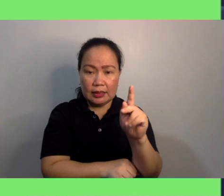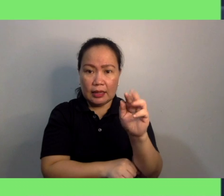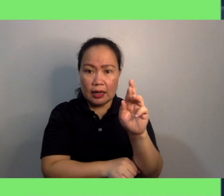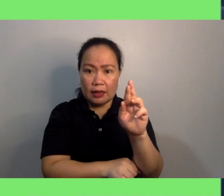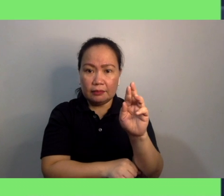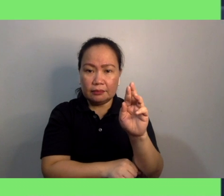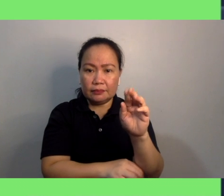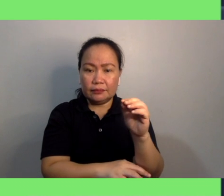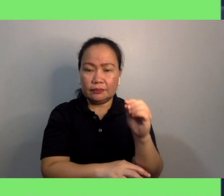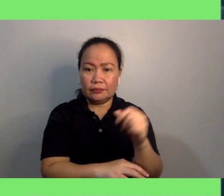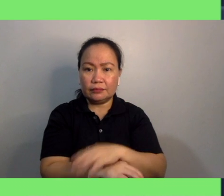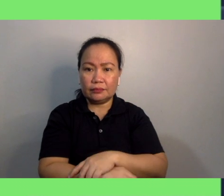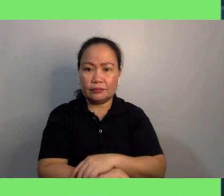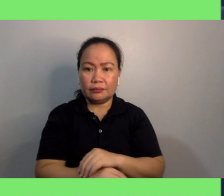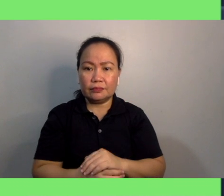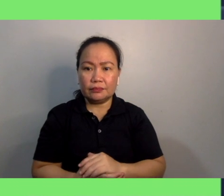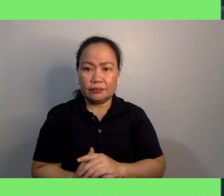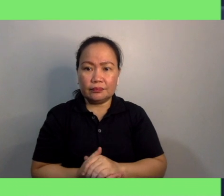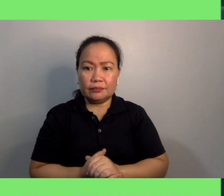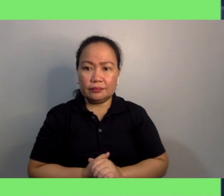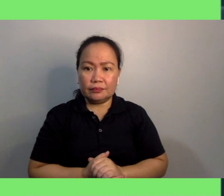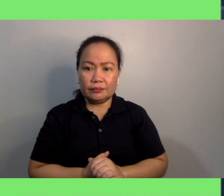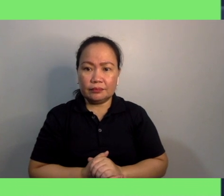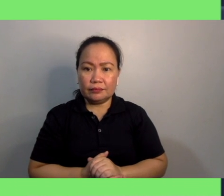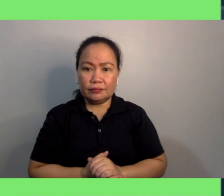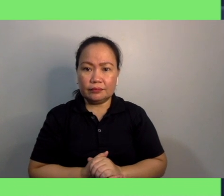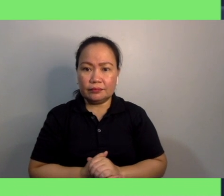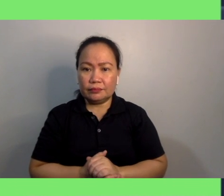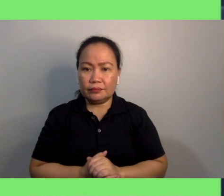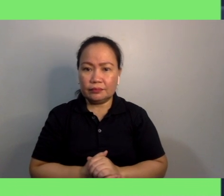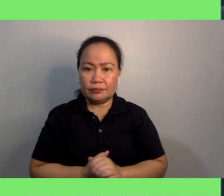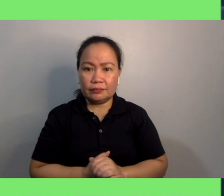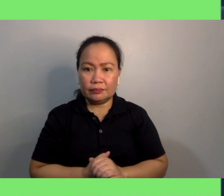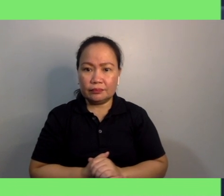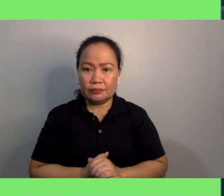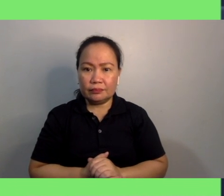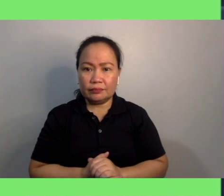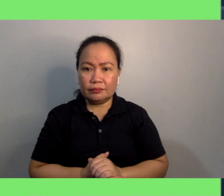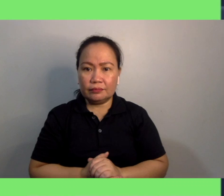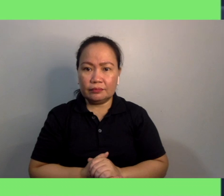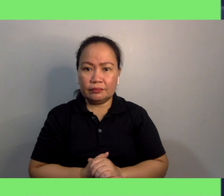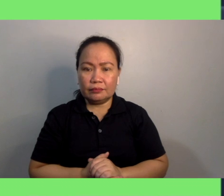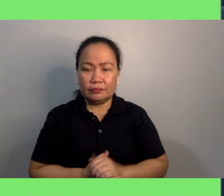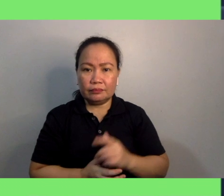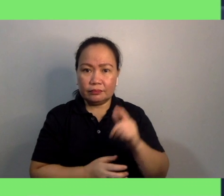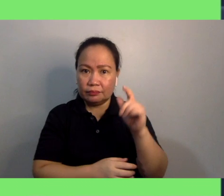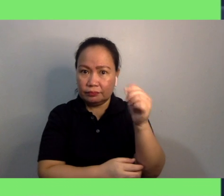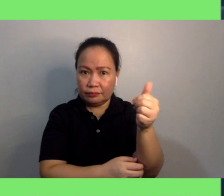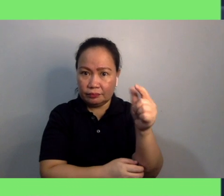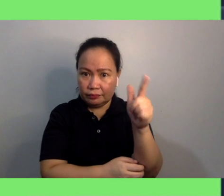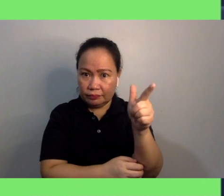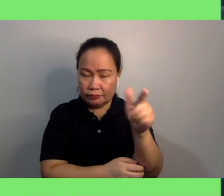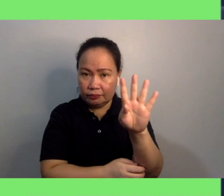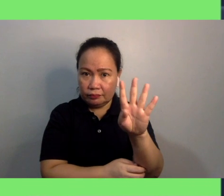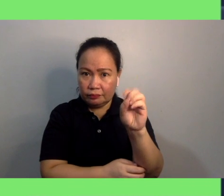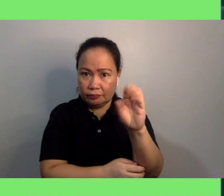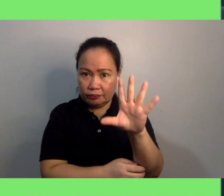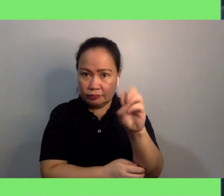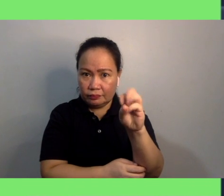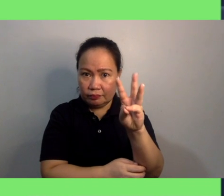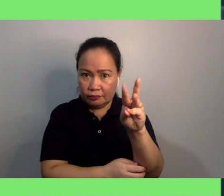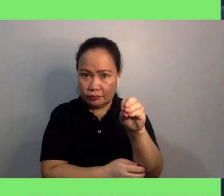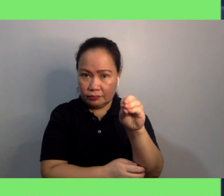RBK. So, from here up to here. Okay? So, 10, 20, 30, 40,